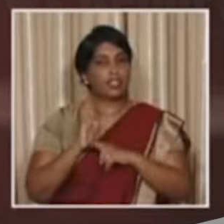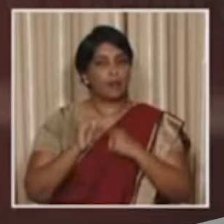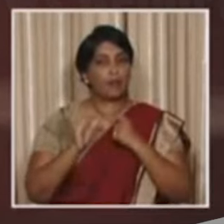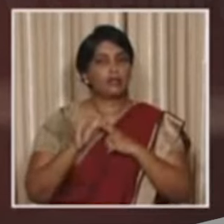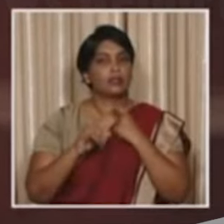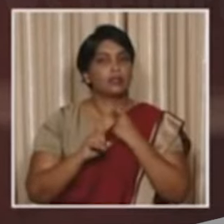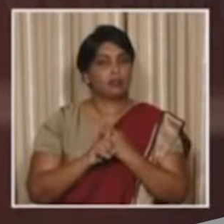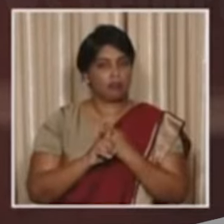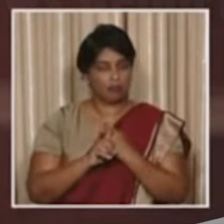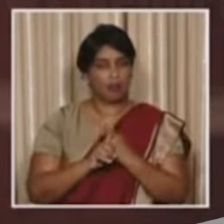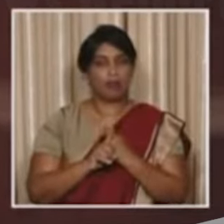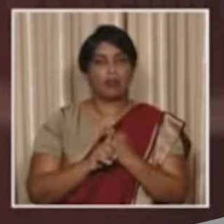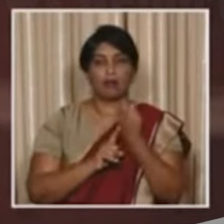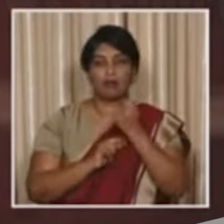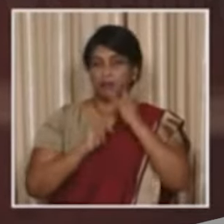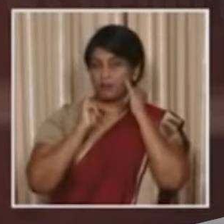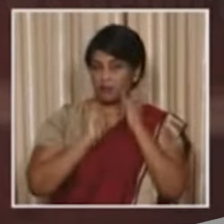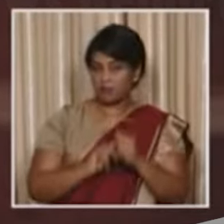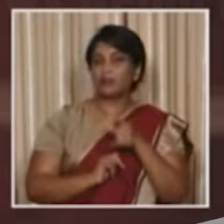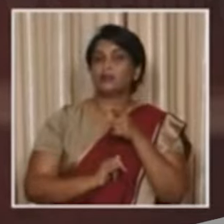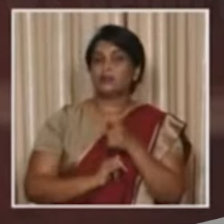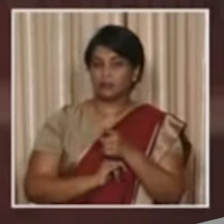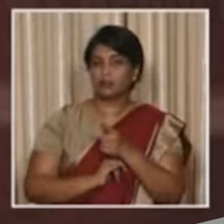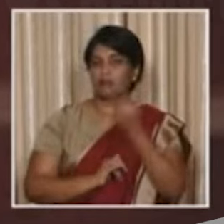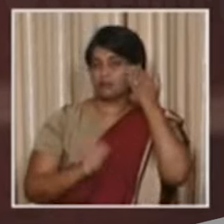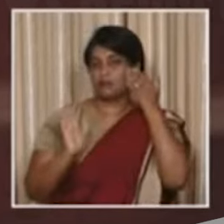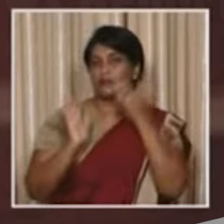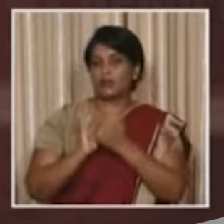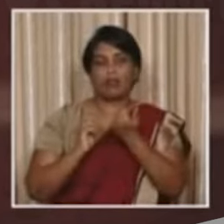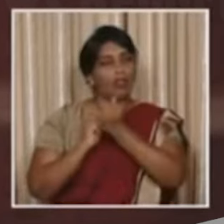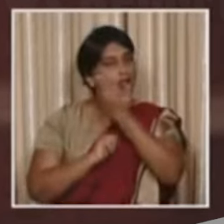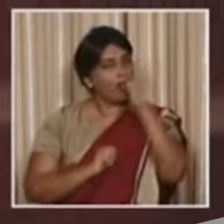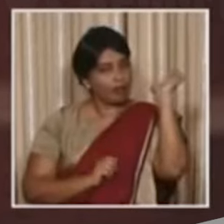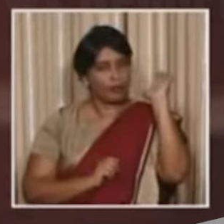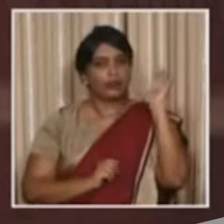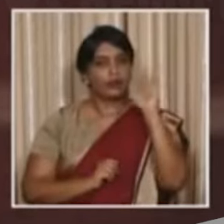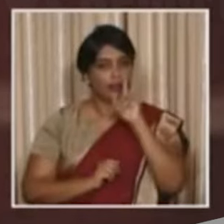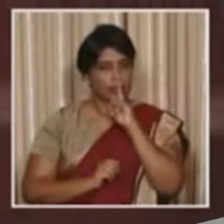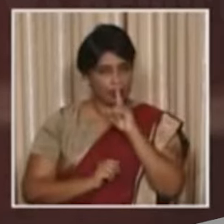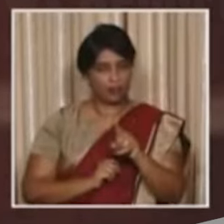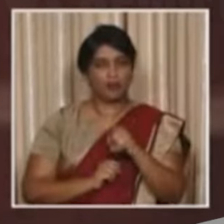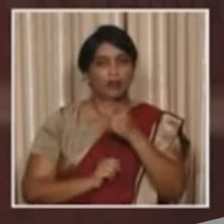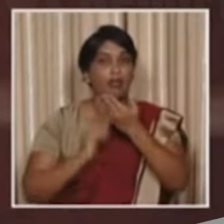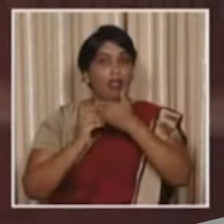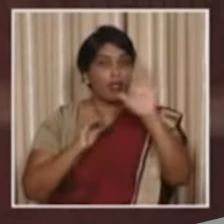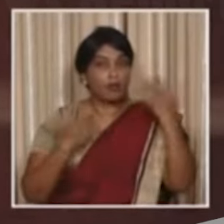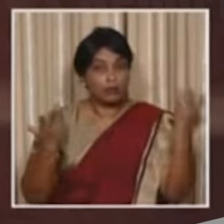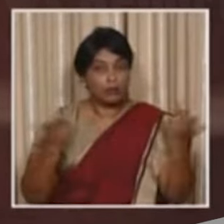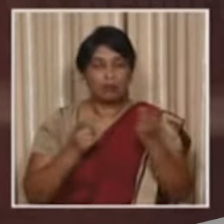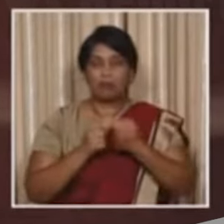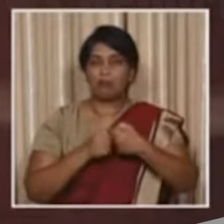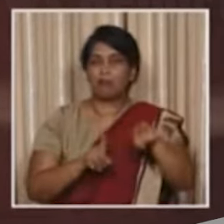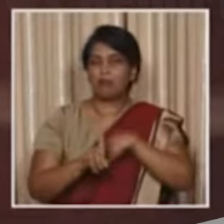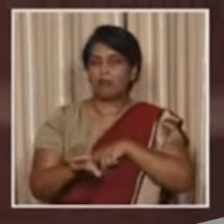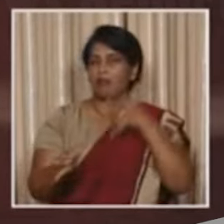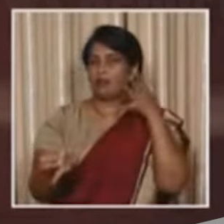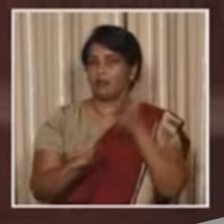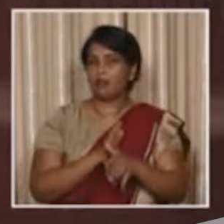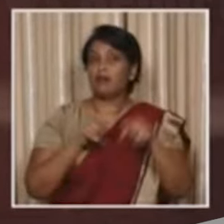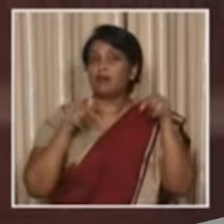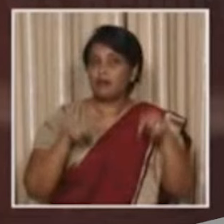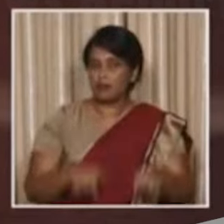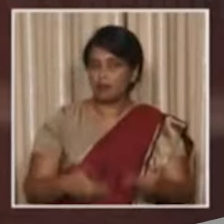Kabral aarthika gathakeyo vidiyata salakala e gollo iwat karanna kiyala de iwat nokaripe pratipala pratipale tamai api